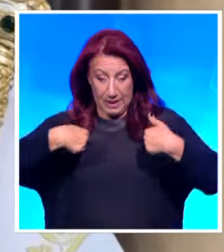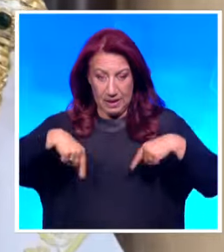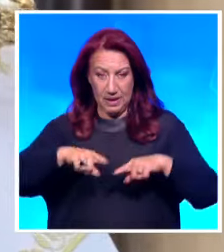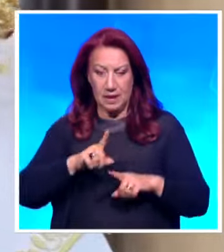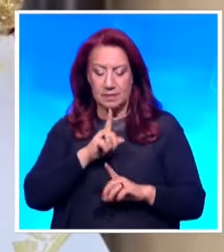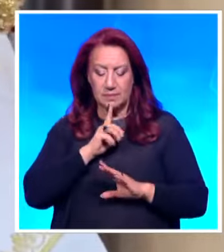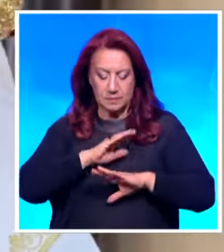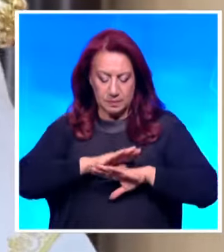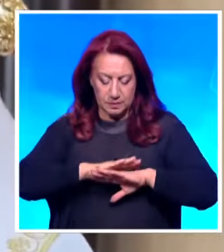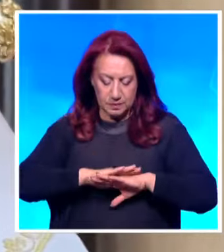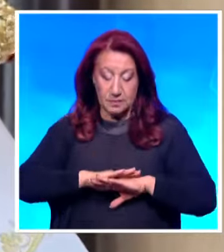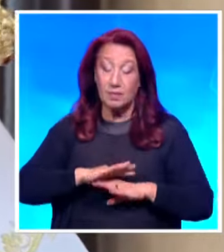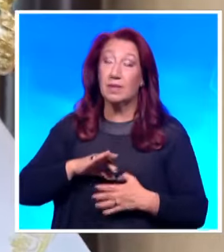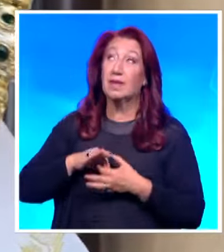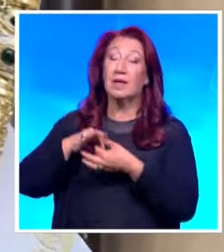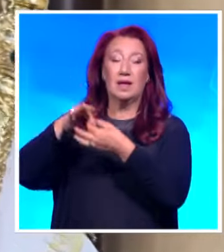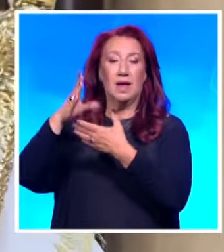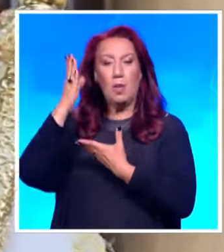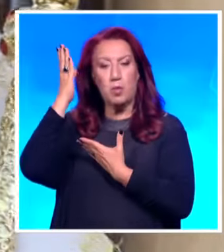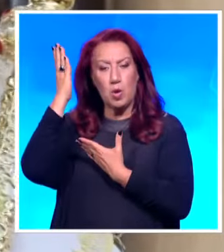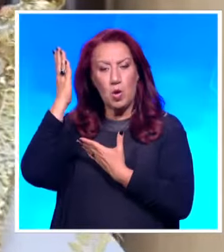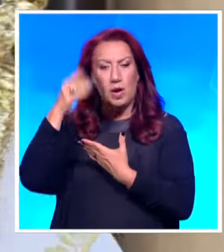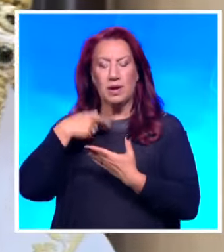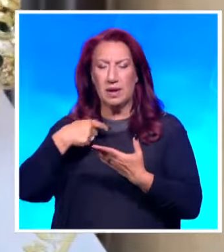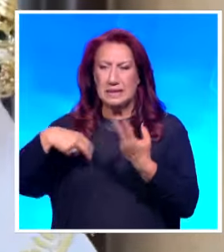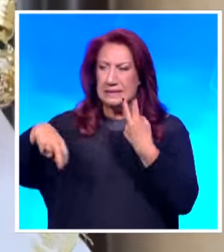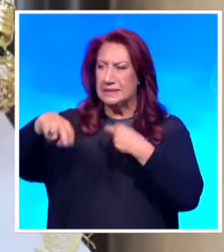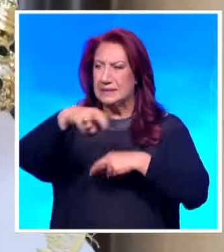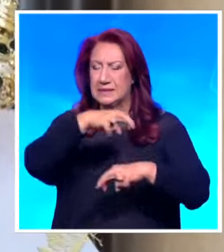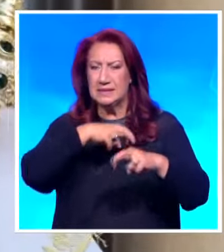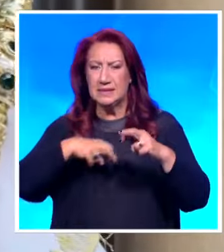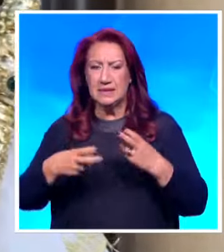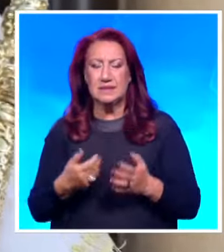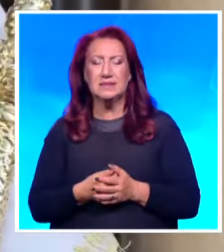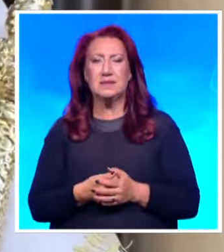Бога, ние да се покаем, ние да потърсиме Христовият мир.